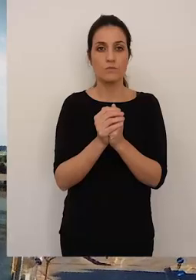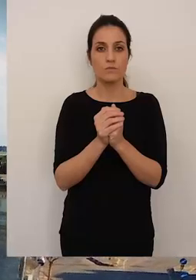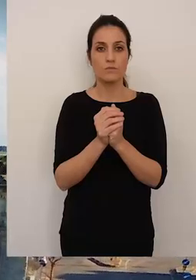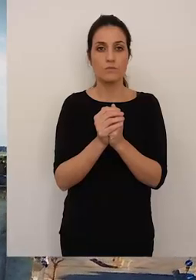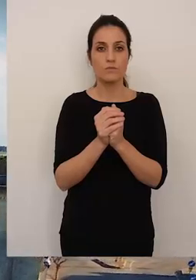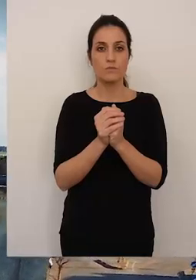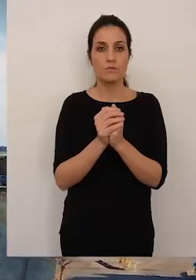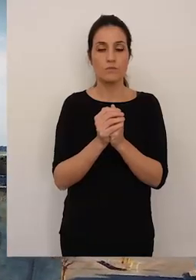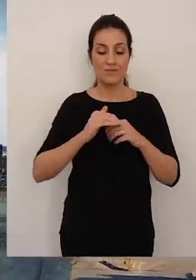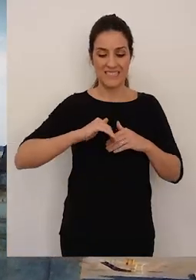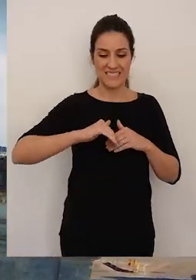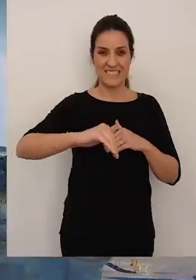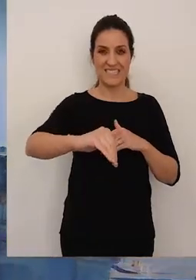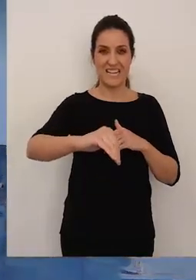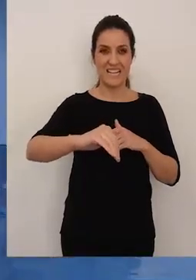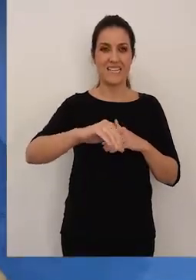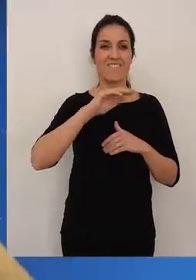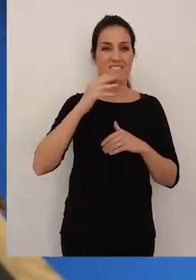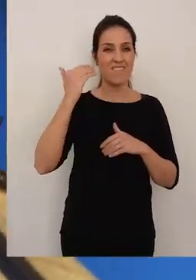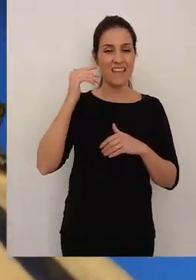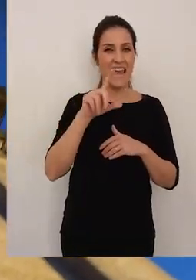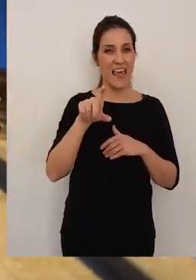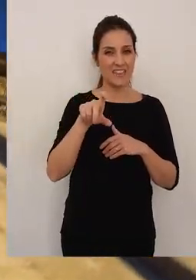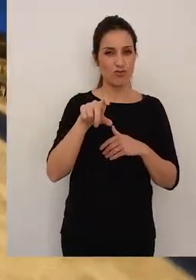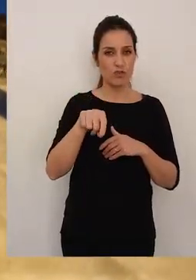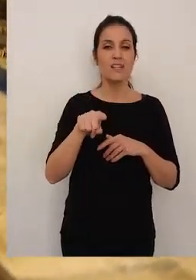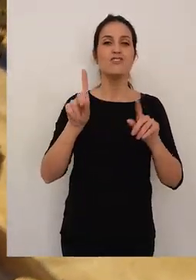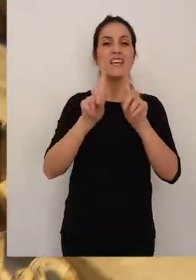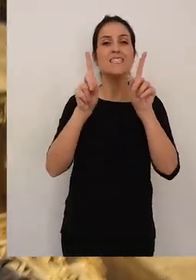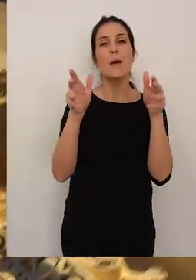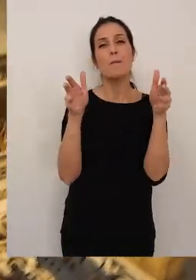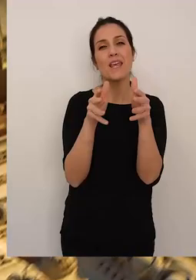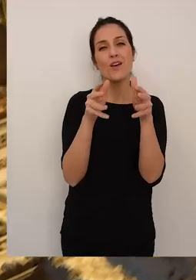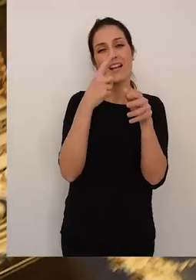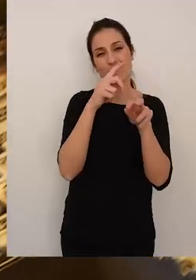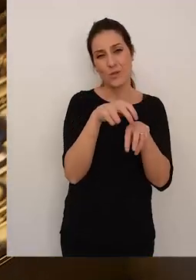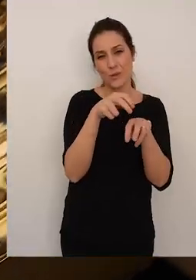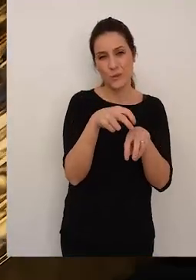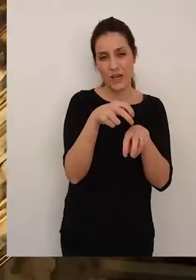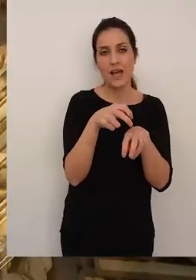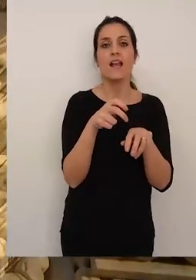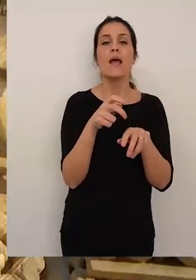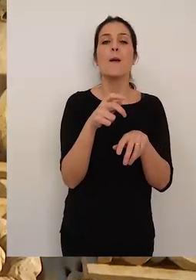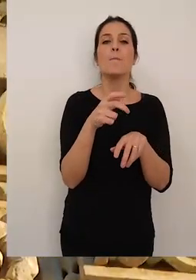Lungo la Traiana Calabra, o Via Vecchia Lecce, vi è una piccola chiesa rurale dedicata alla Madonna Assunta,